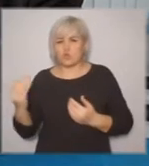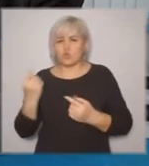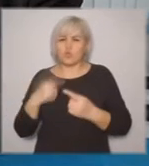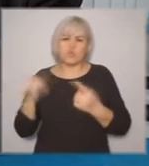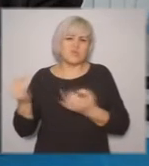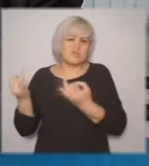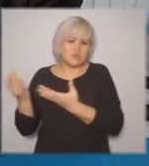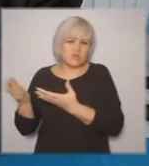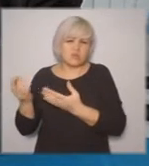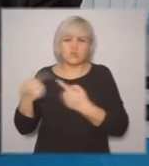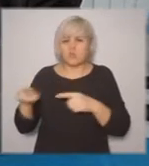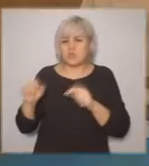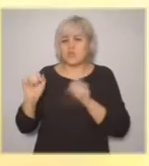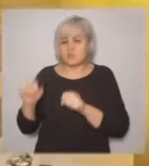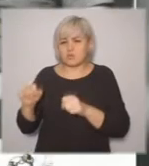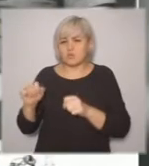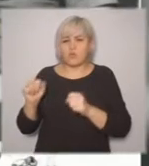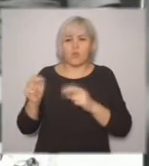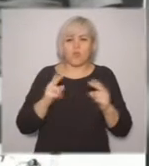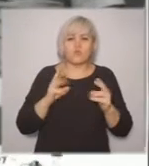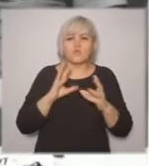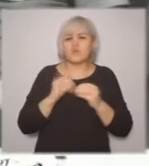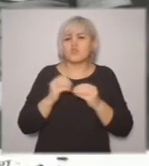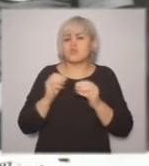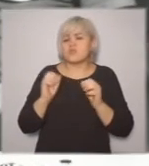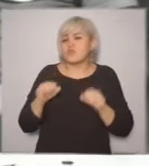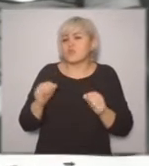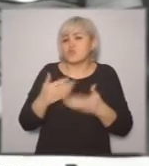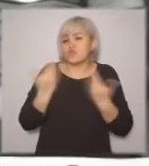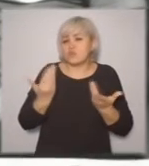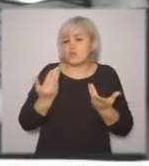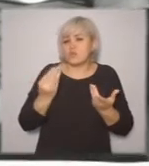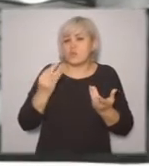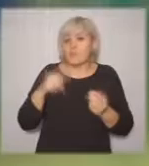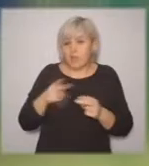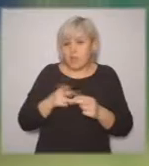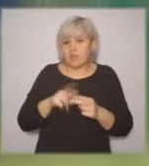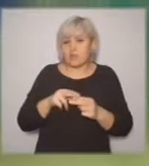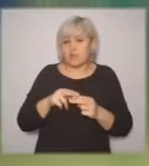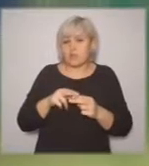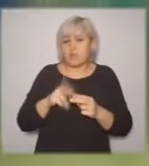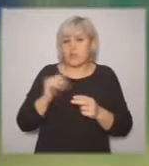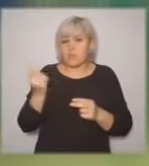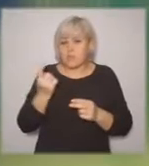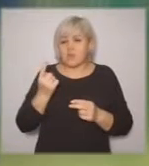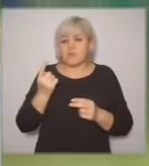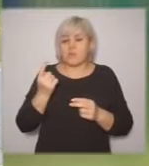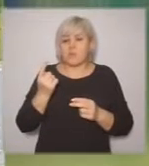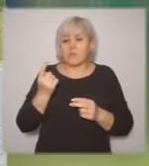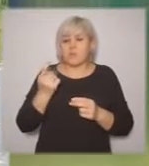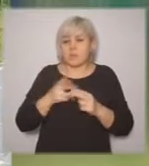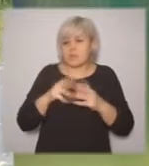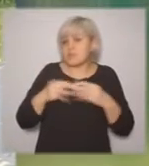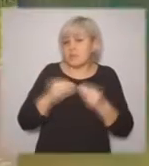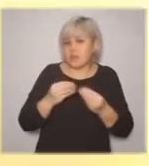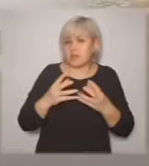вообще возможностей нету. И поэтому на первом этапе это семья. Семья поддержала,